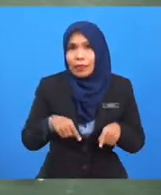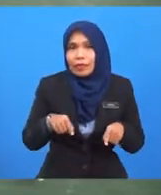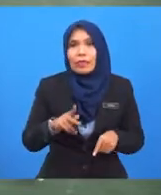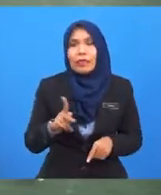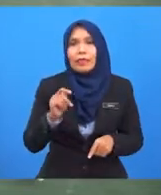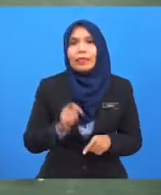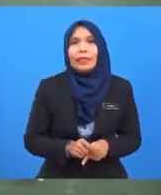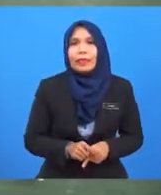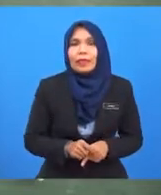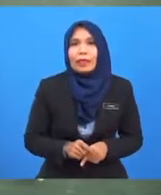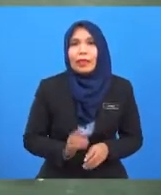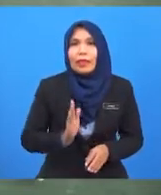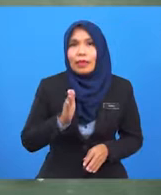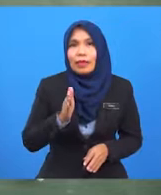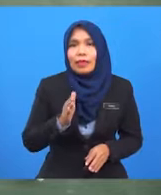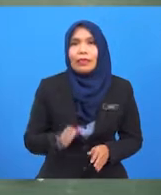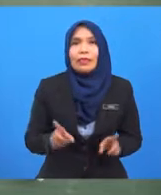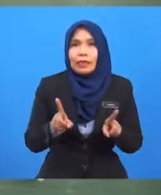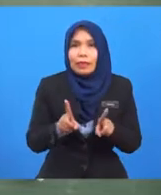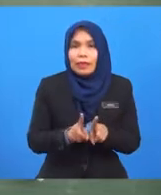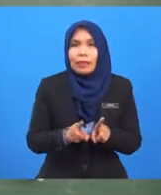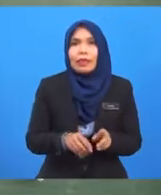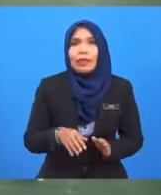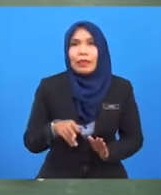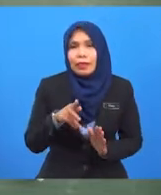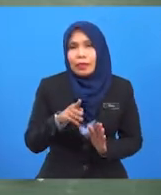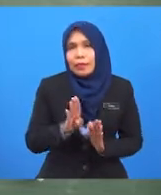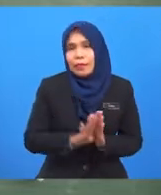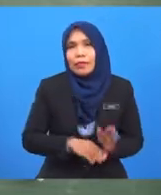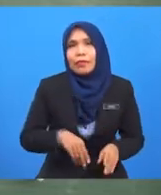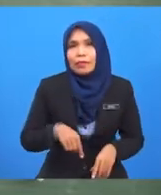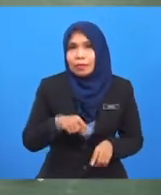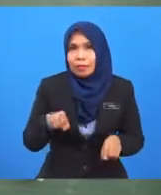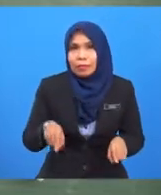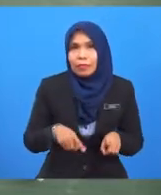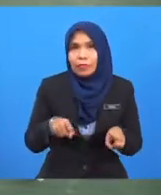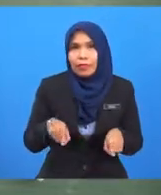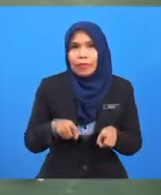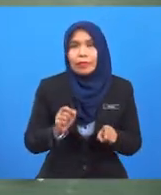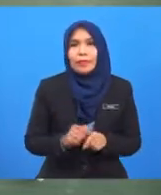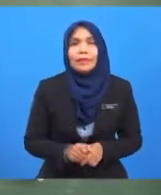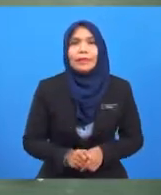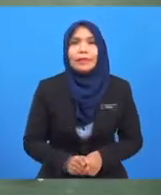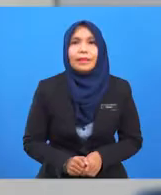Roda dan gandar berputar serentak pada paksi putaran yang sama.